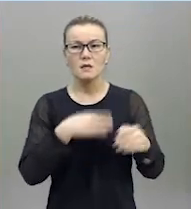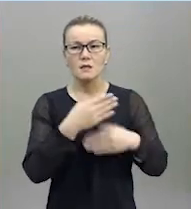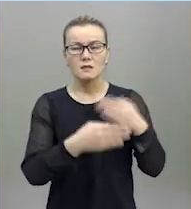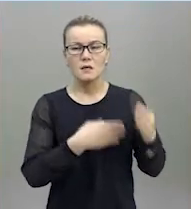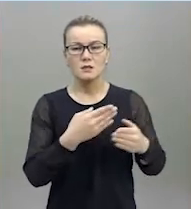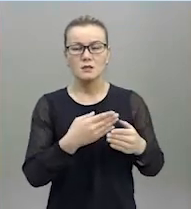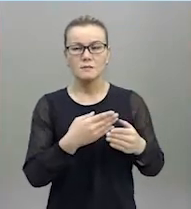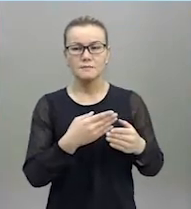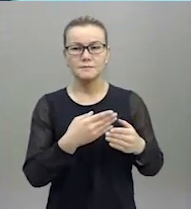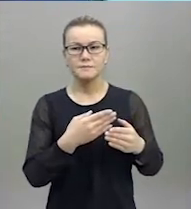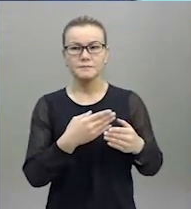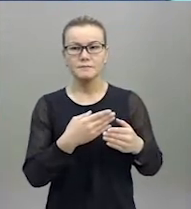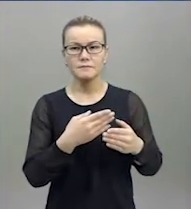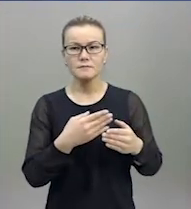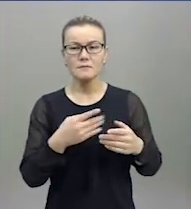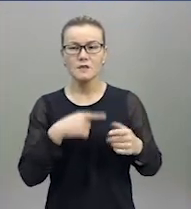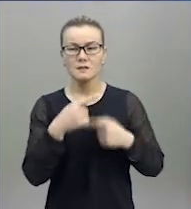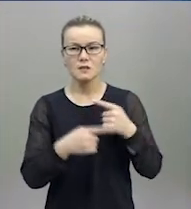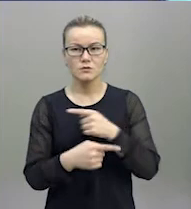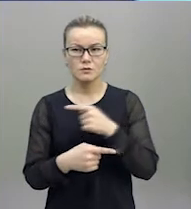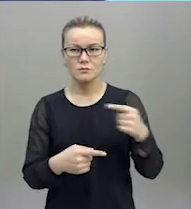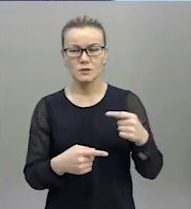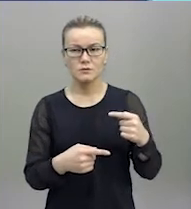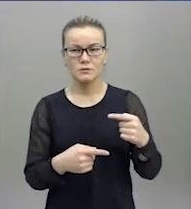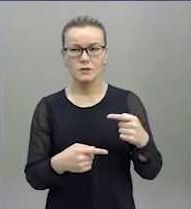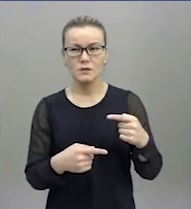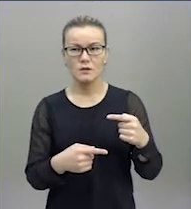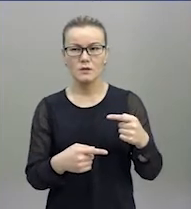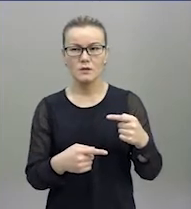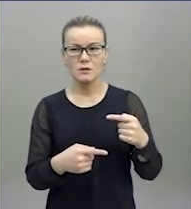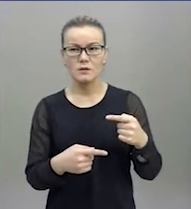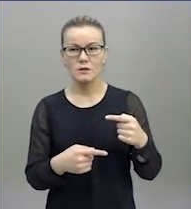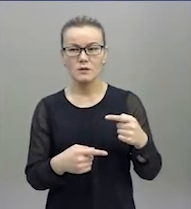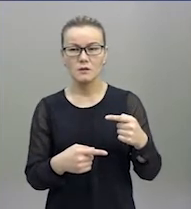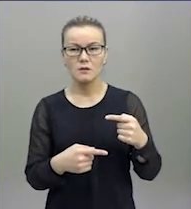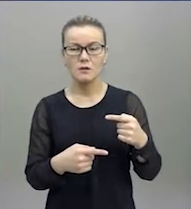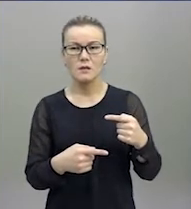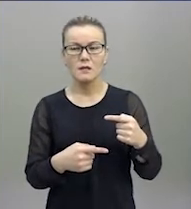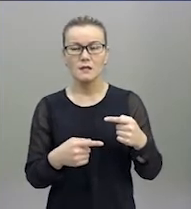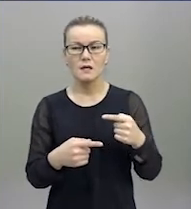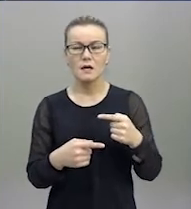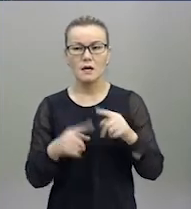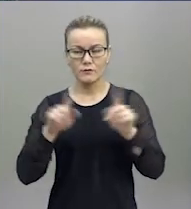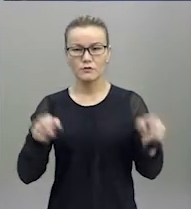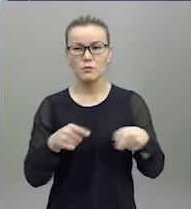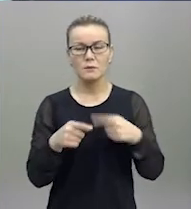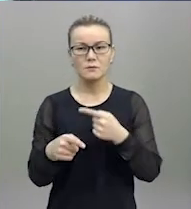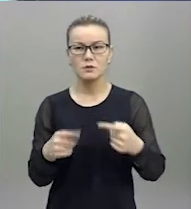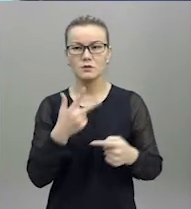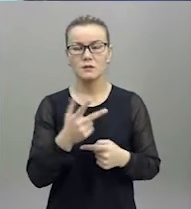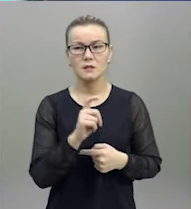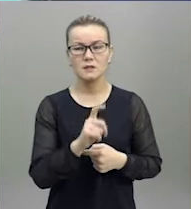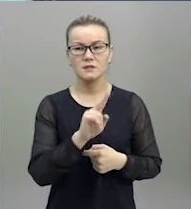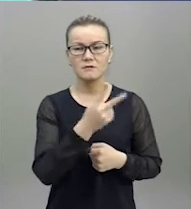я ищу разность я пишу знак минус и во вторых скобках минус 3x в квадрате минус